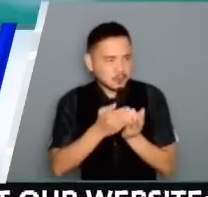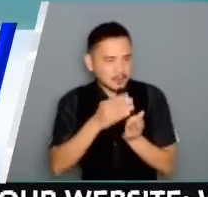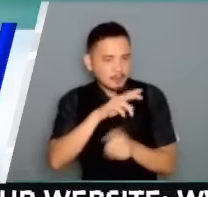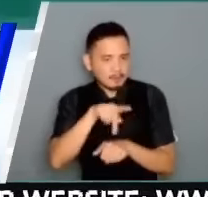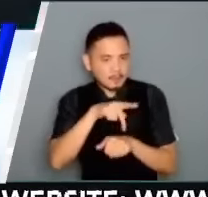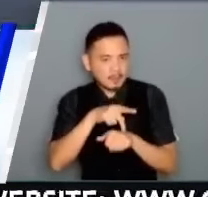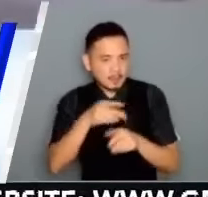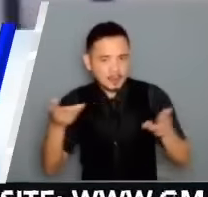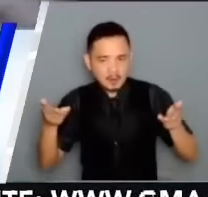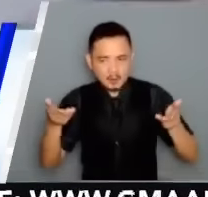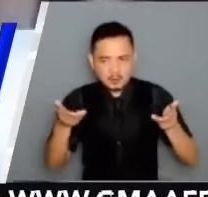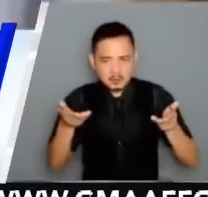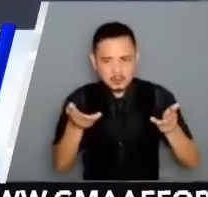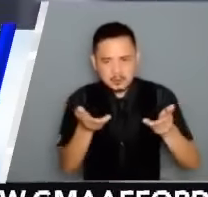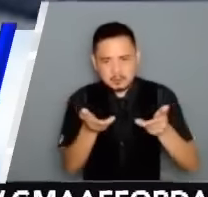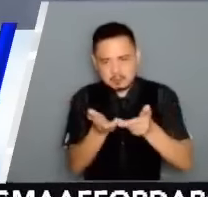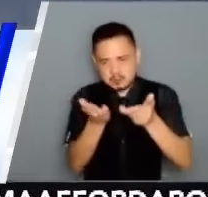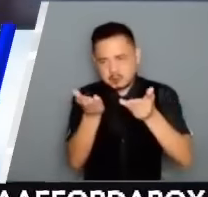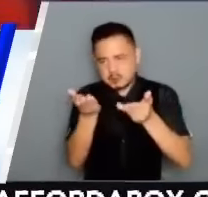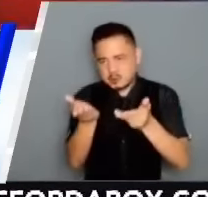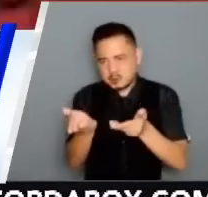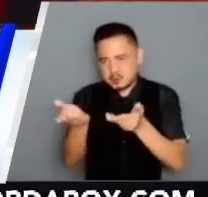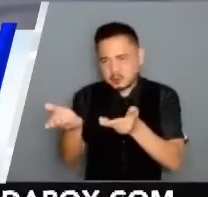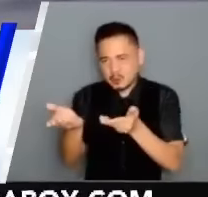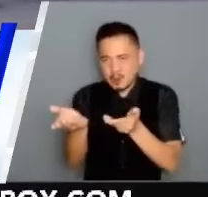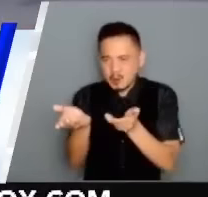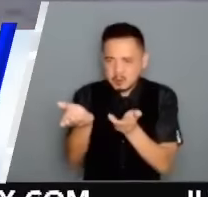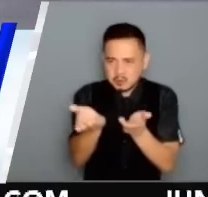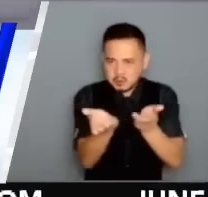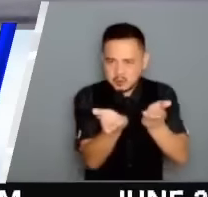Bukod sa pagbangga, ilang beses didikitan ang sinasakyan nila.